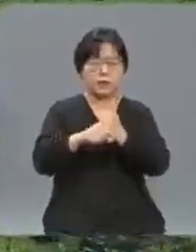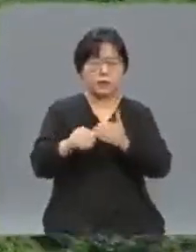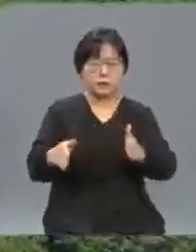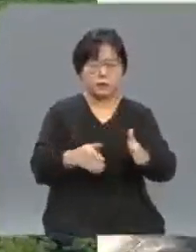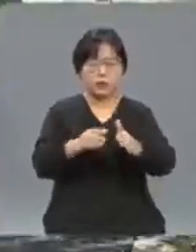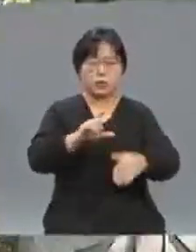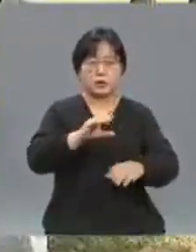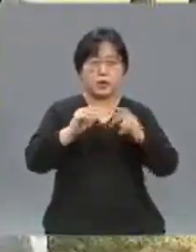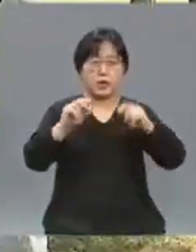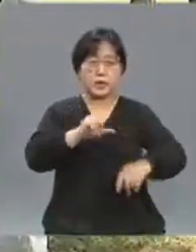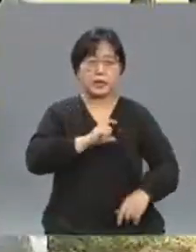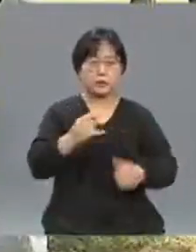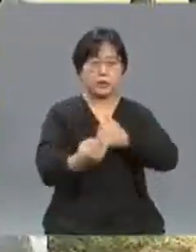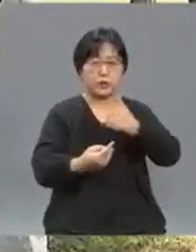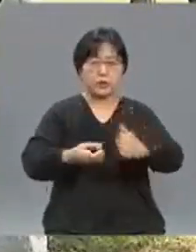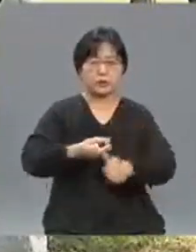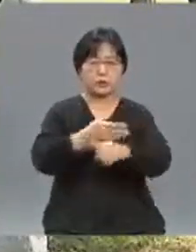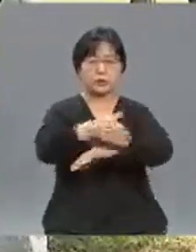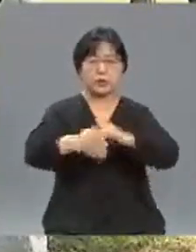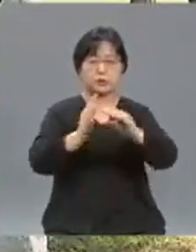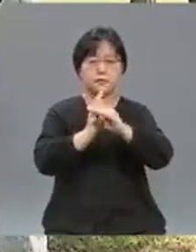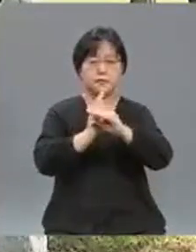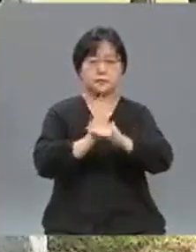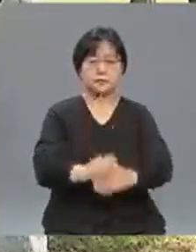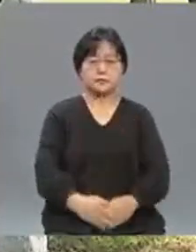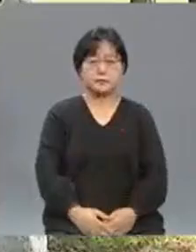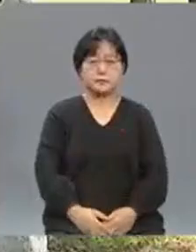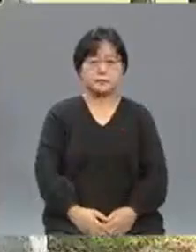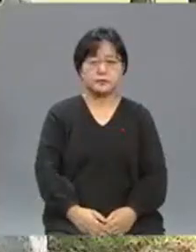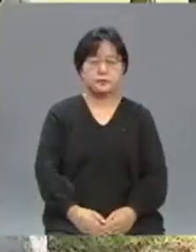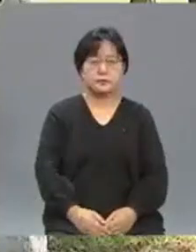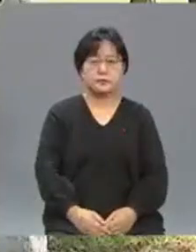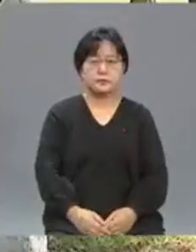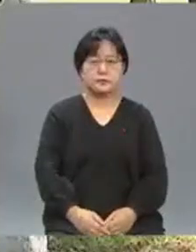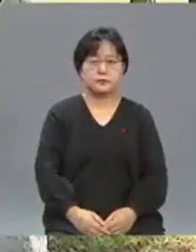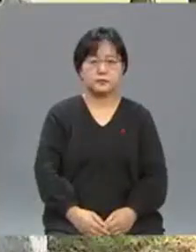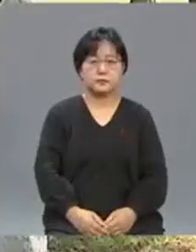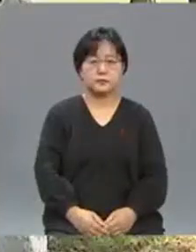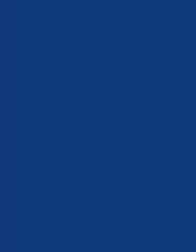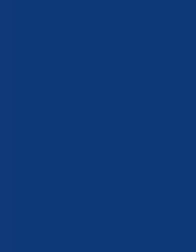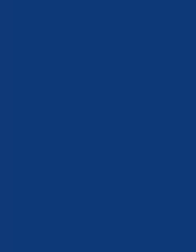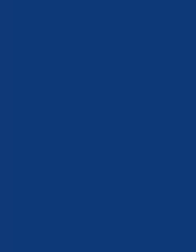지명위원회 전달 방치입니다 KBS 뉴스 손주